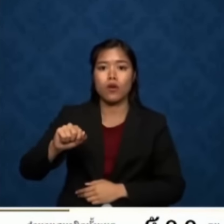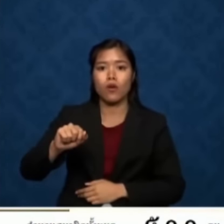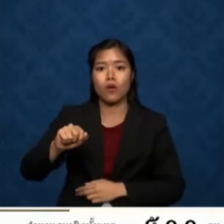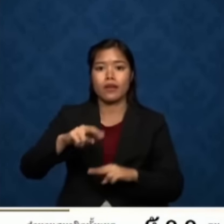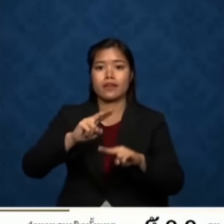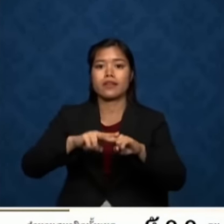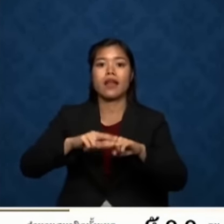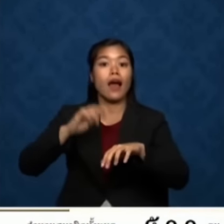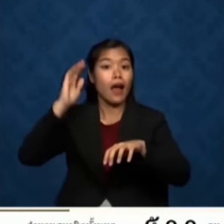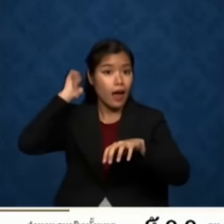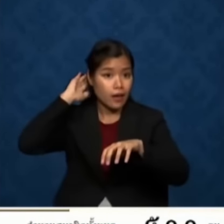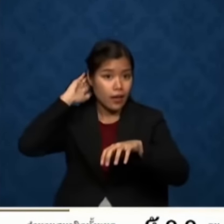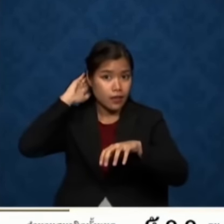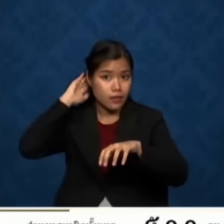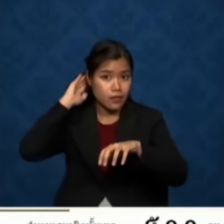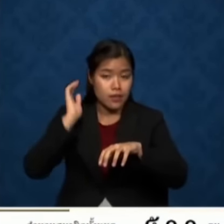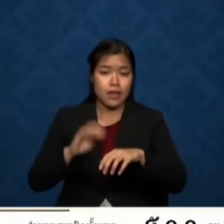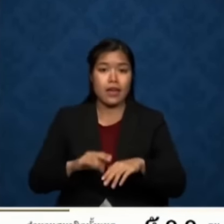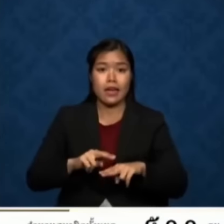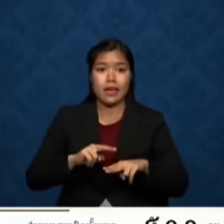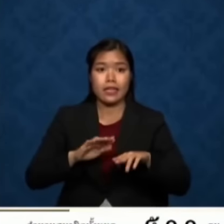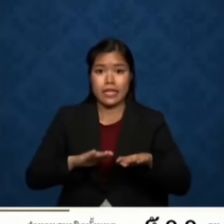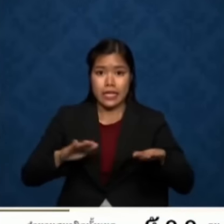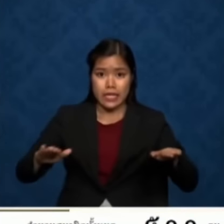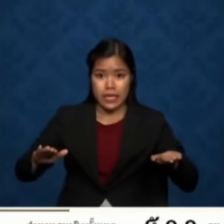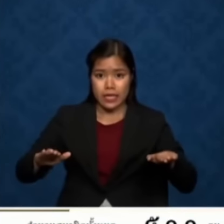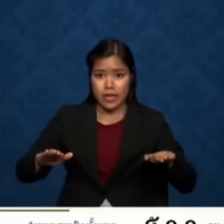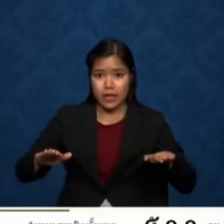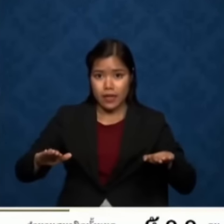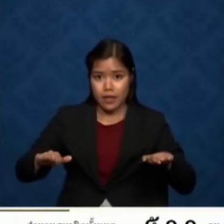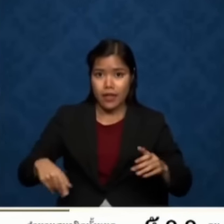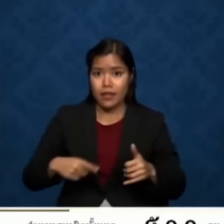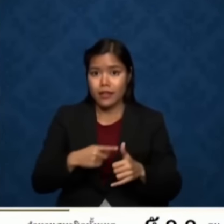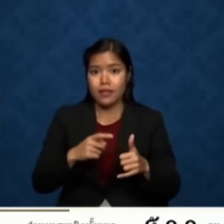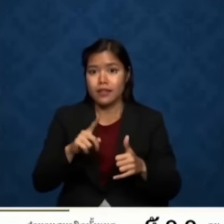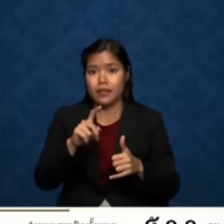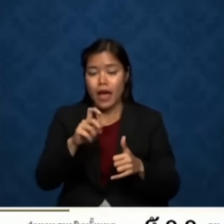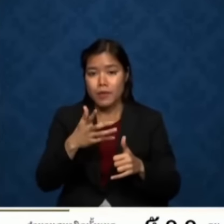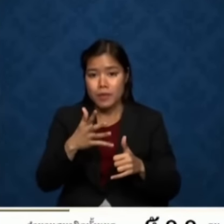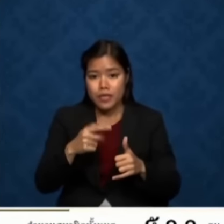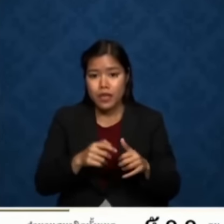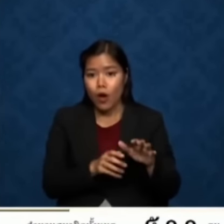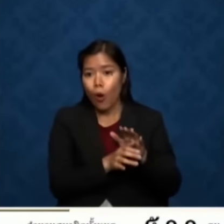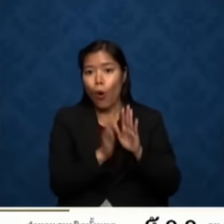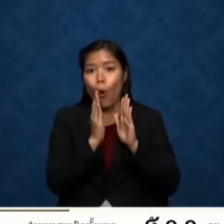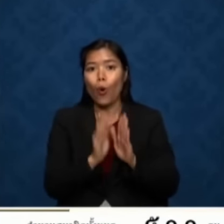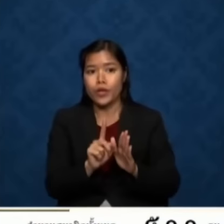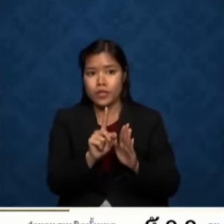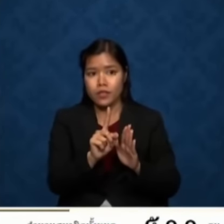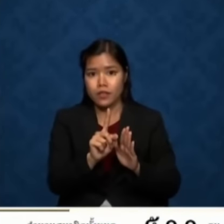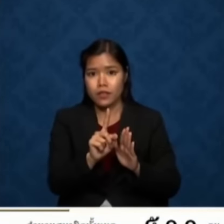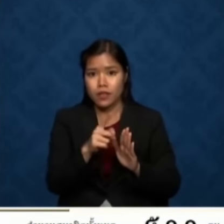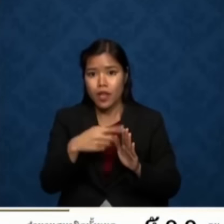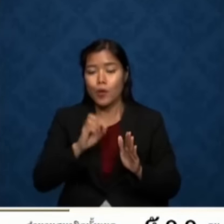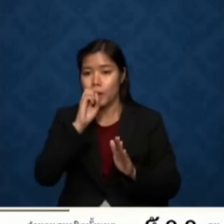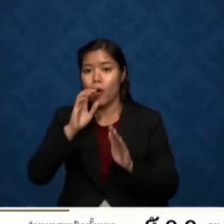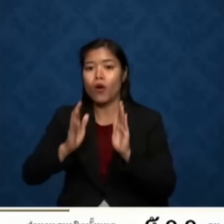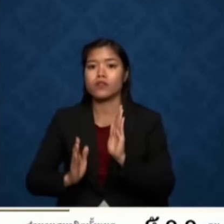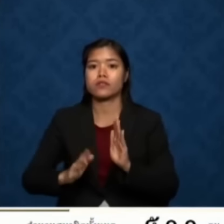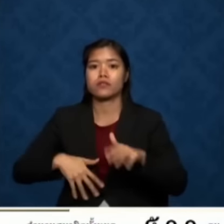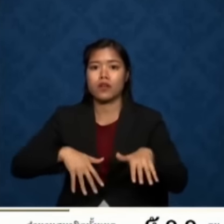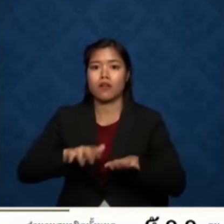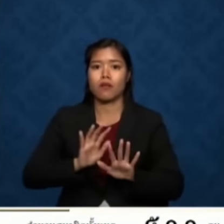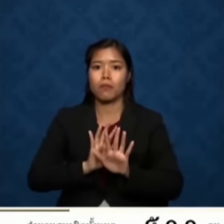เด็กรอดมา1คนสือแม่แล้วก็ไปบอกชาวบ้านมีเดินขบวนเป็นแสนคนในปี